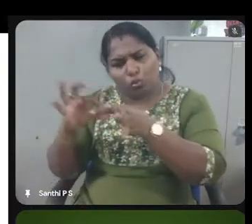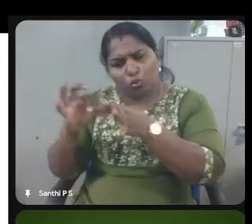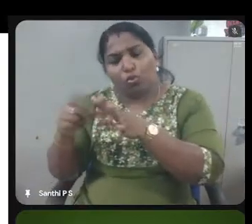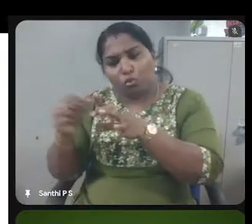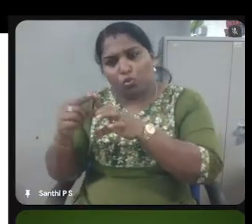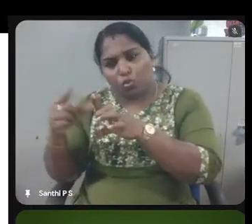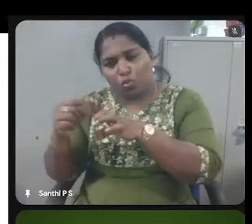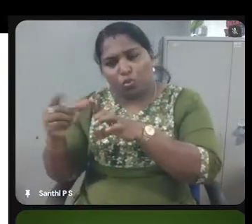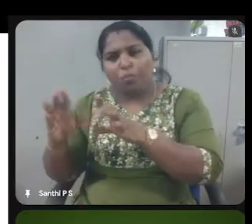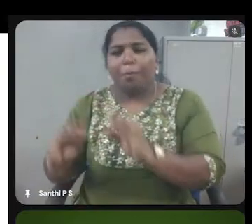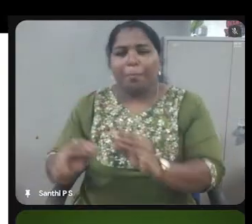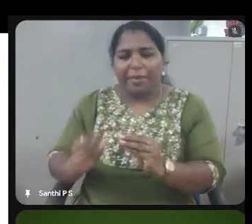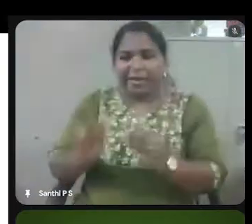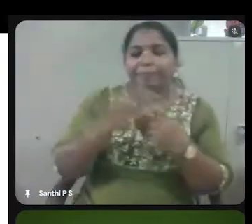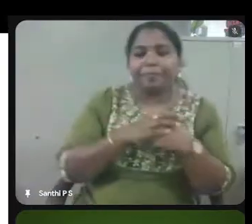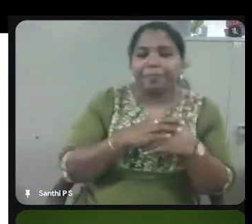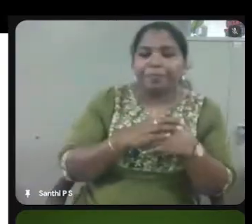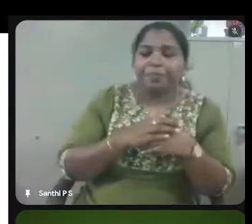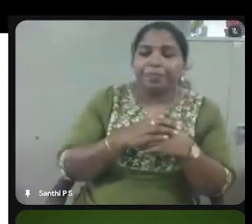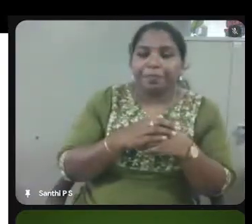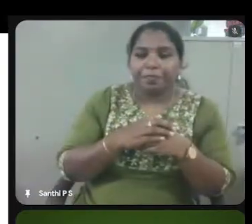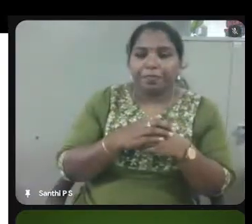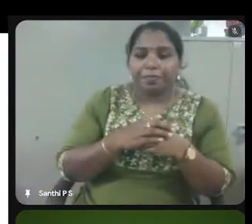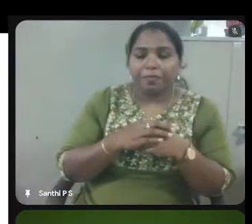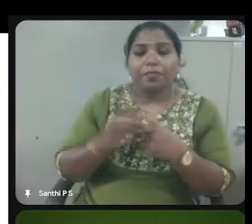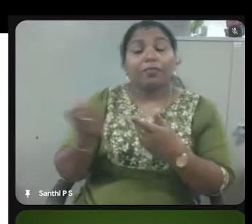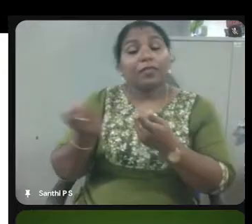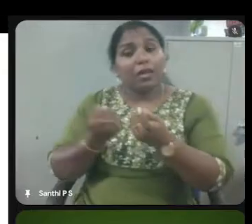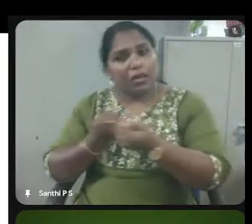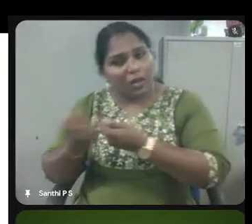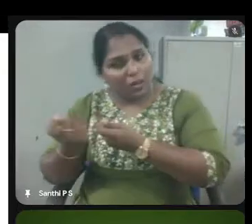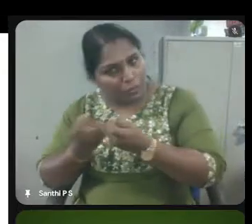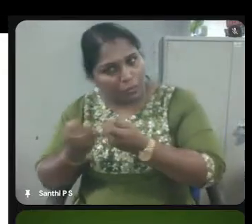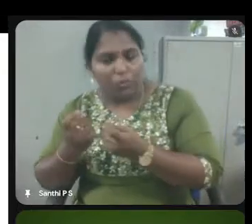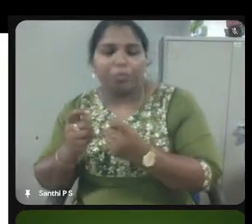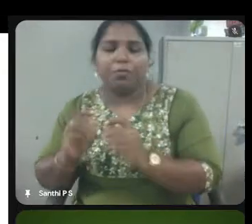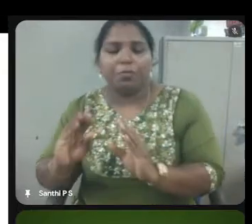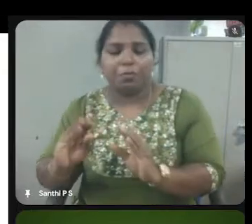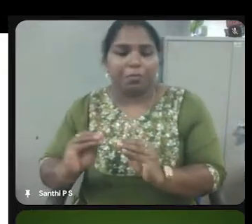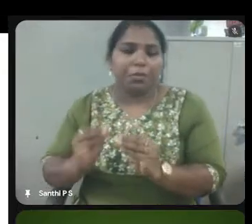കൺട്രോൾ ചെയ്ത് അങ്ങോട്ട് പോകുമ്പം സ്ക്രീൻ ടൈമിലോട്ടുള്ള ഇൻട്രസ്റ്റും കുറയും.